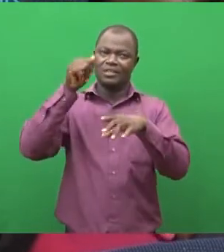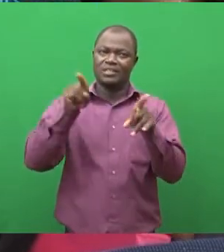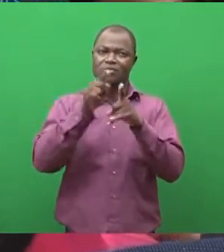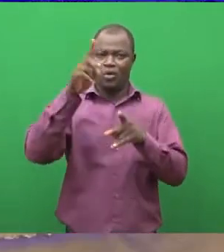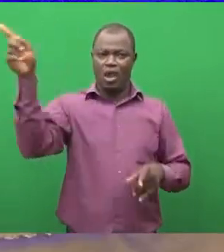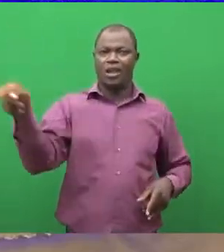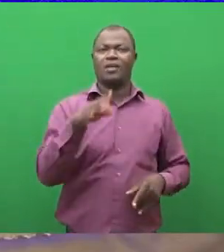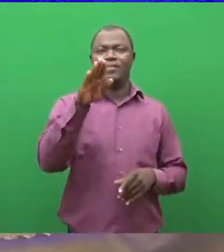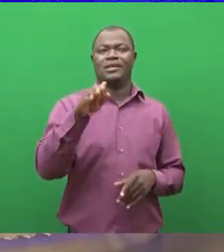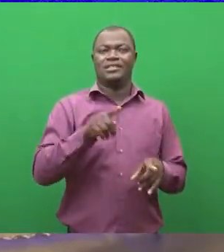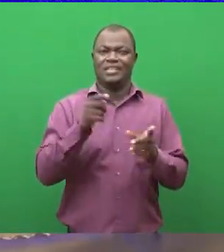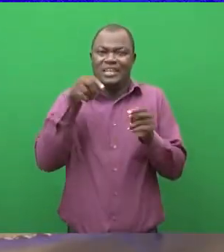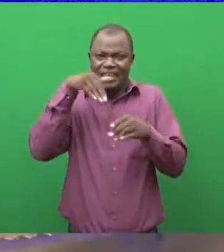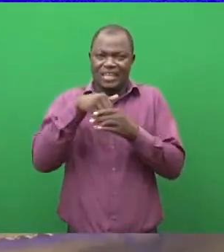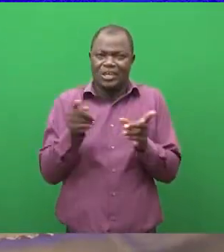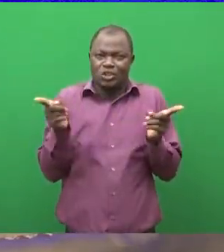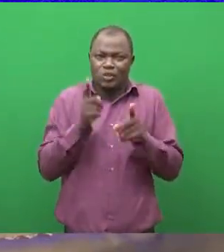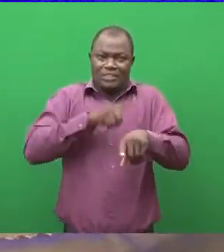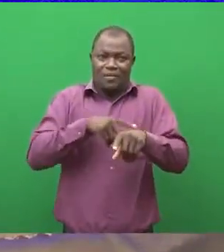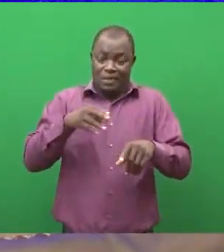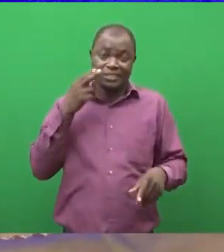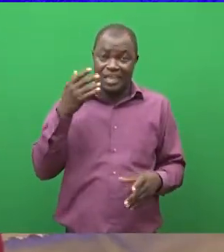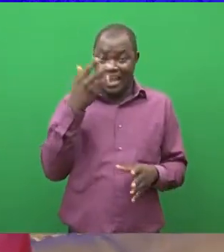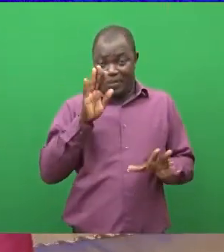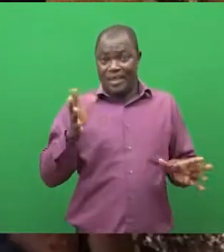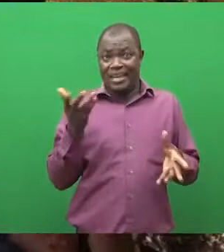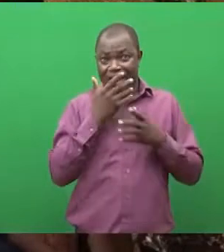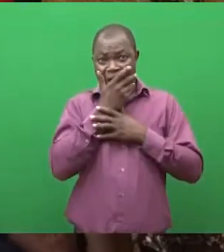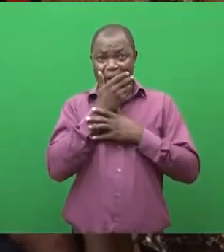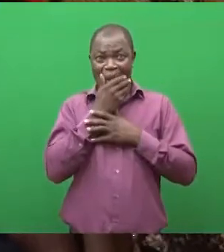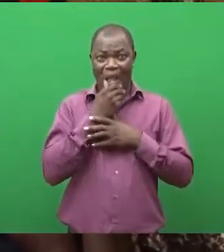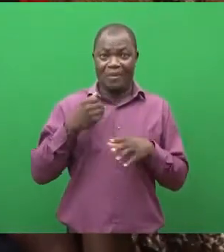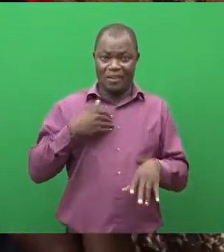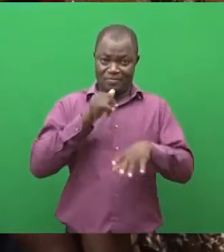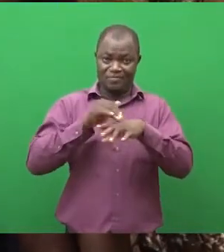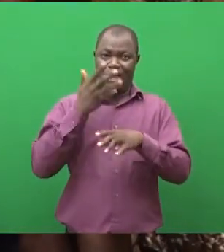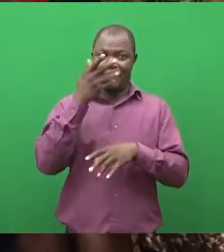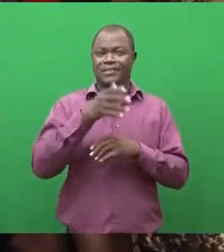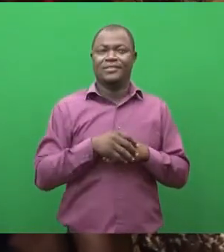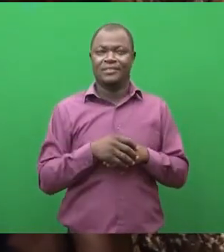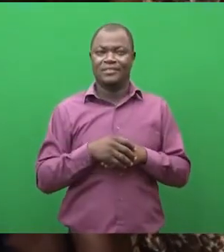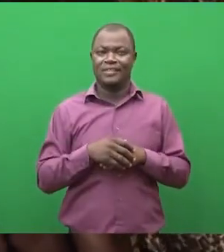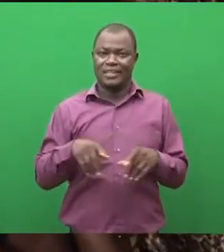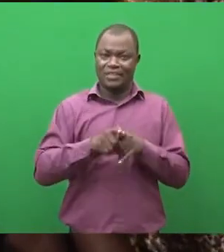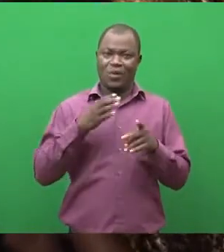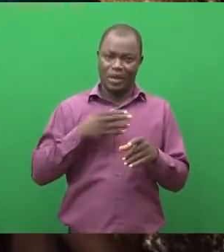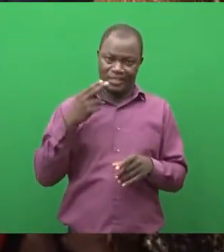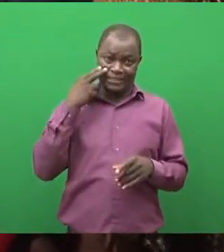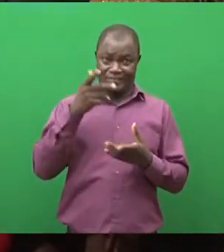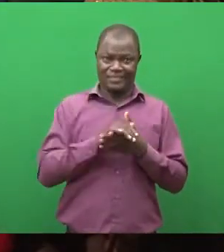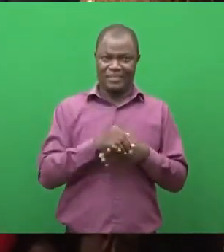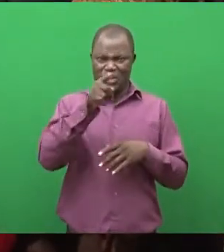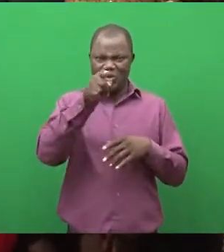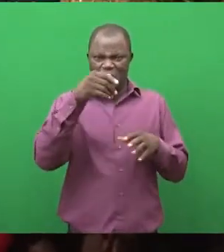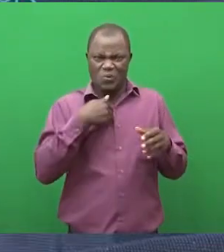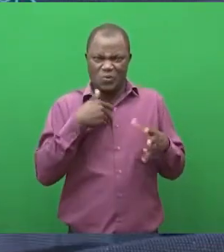munobva mazwa yakuno kanguva kadikidiki ikako munhu wese tarisa kuti pane nhamba ipi tichadzidaidzira pano kuti uwane cheuviri. Ndianani